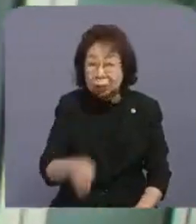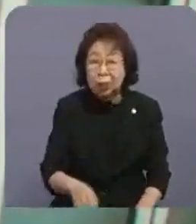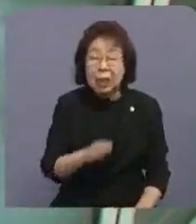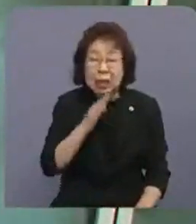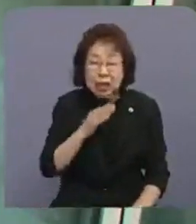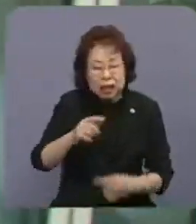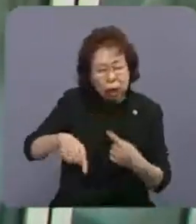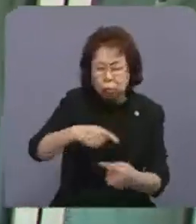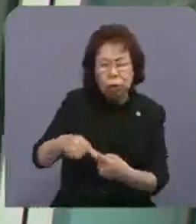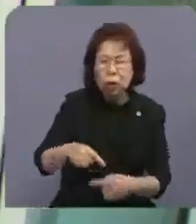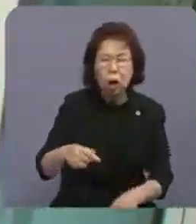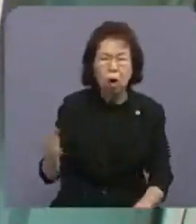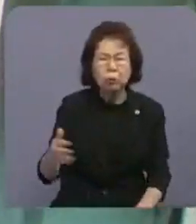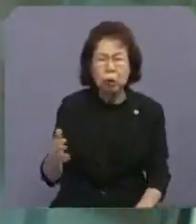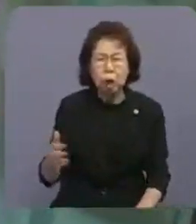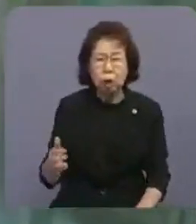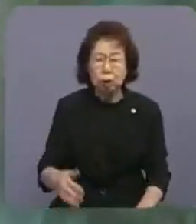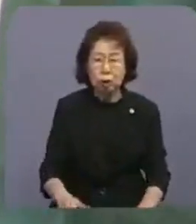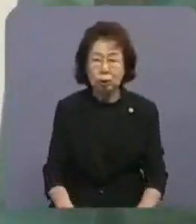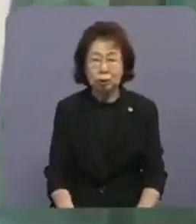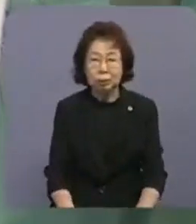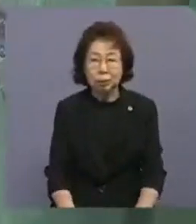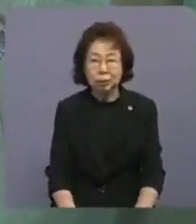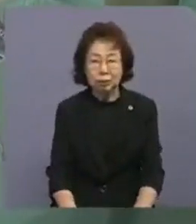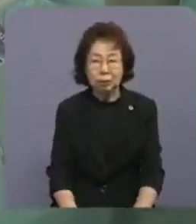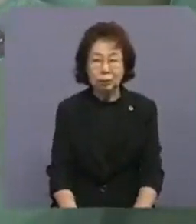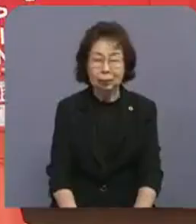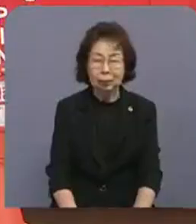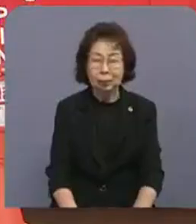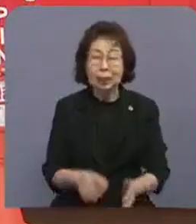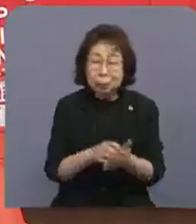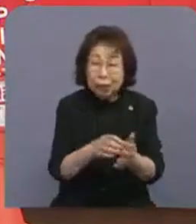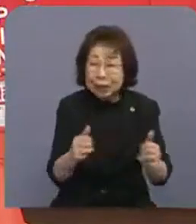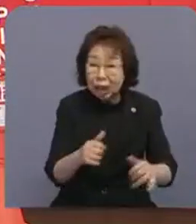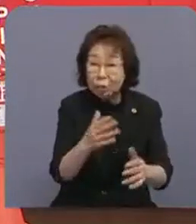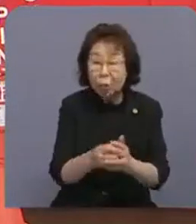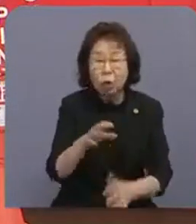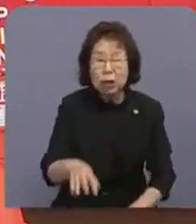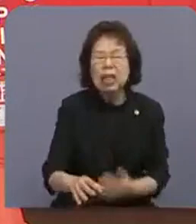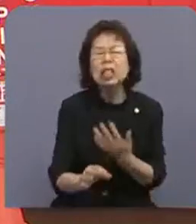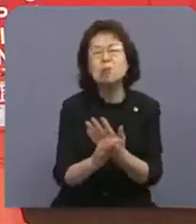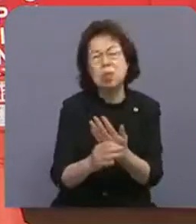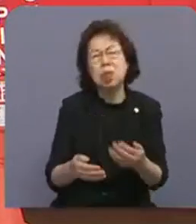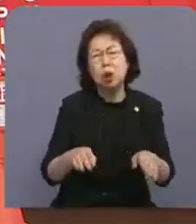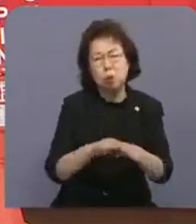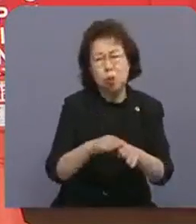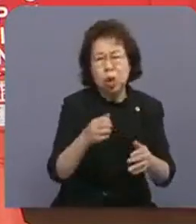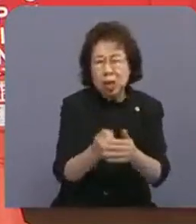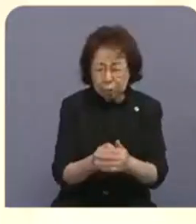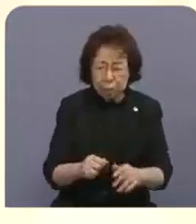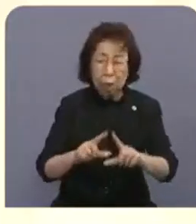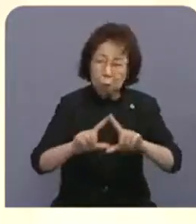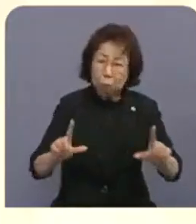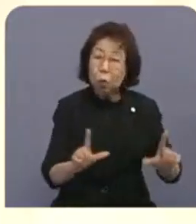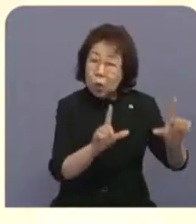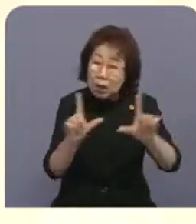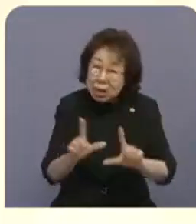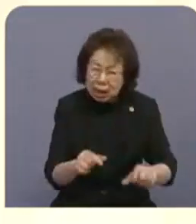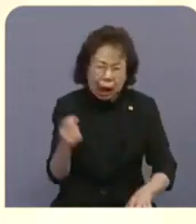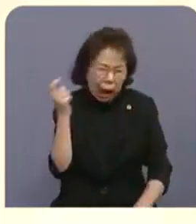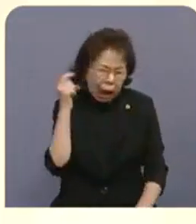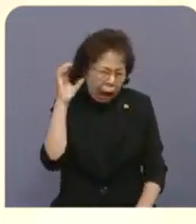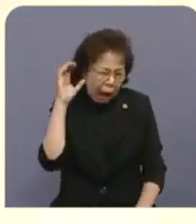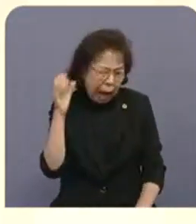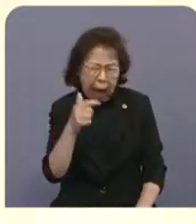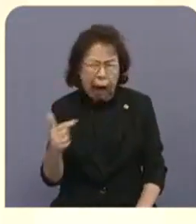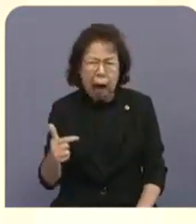실제 운영은 이보다 적게 이루어지고 있습니다. 입주업체들은 이곳이 임시 건물인 탓에 일상적으로 각종 소음에 시달리는